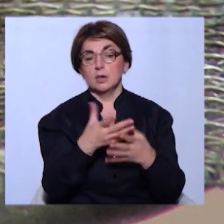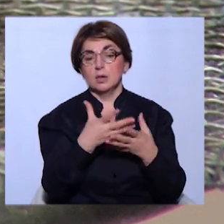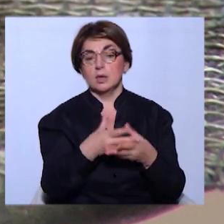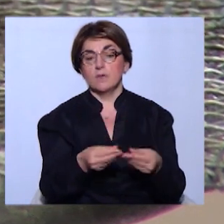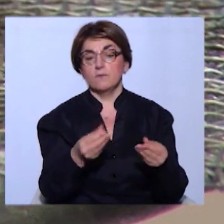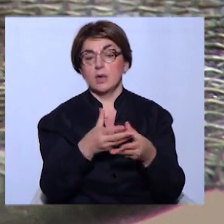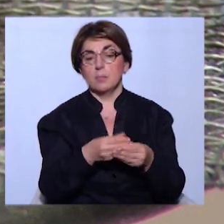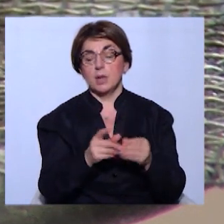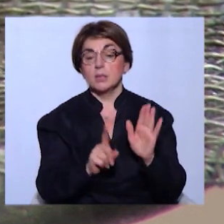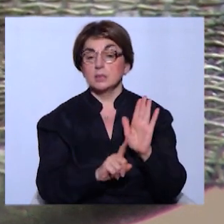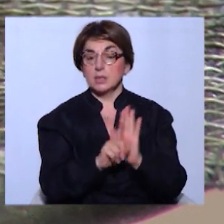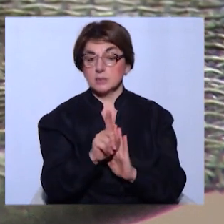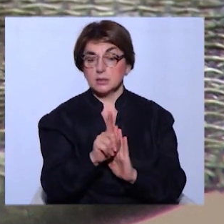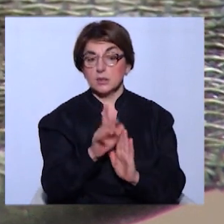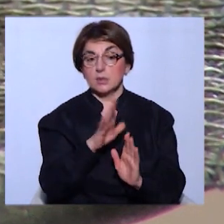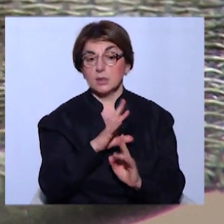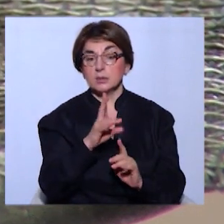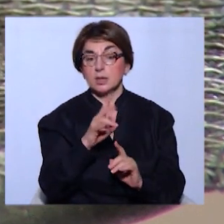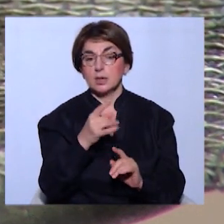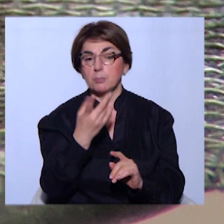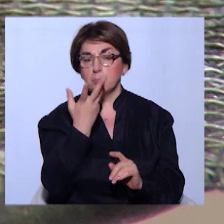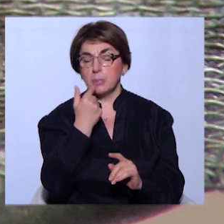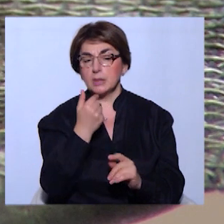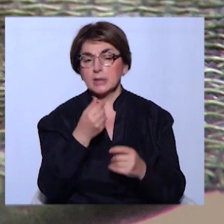რომელიც ნელ-ნელა მუქდება.